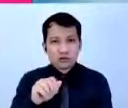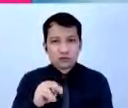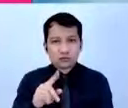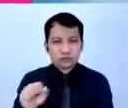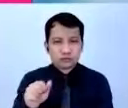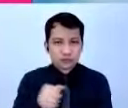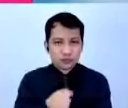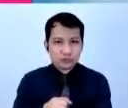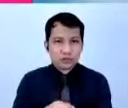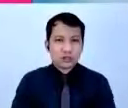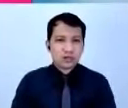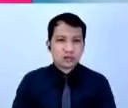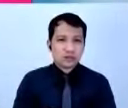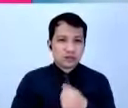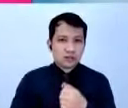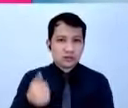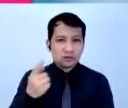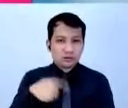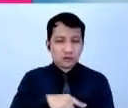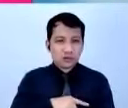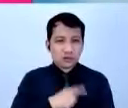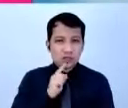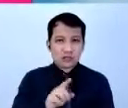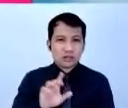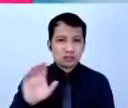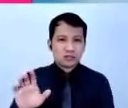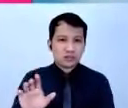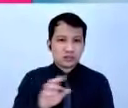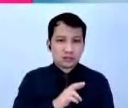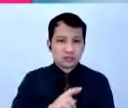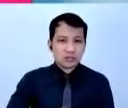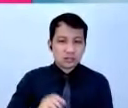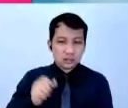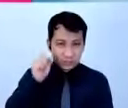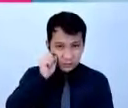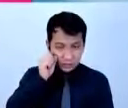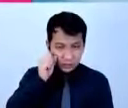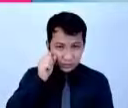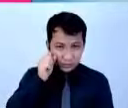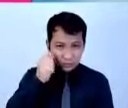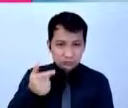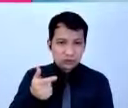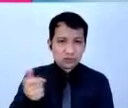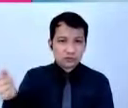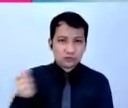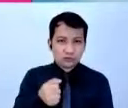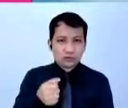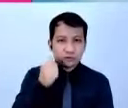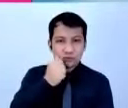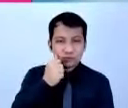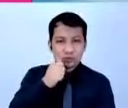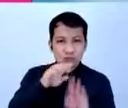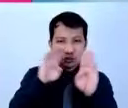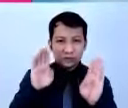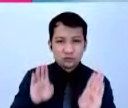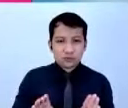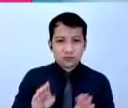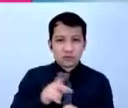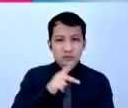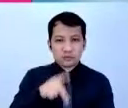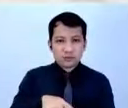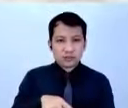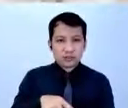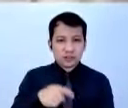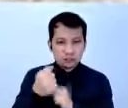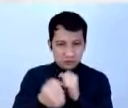achievement unlocked na naman para kay pop star royalty Sarah Geronimo. Siya ang itinanghal ng Billboard Philippines na Woman of the